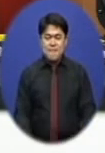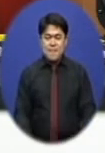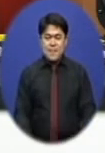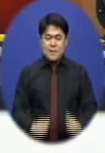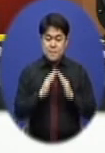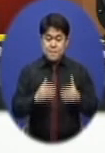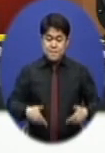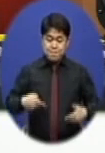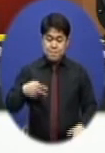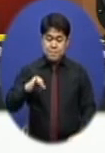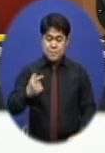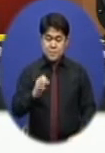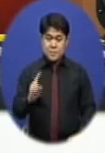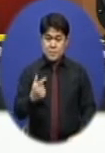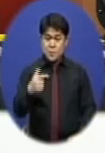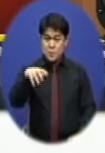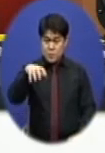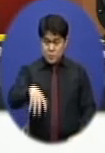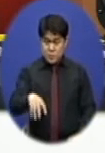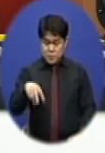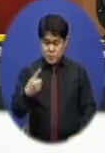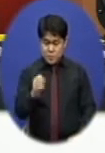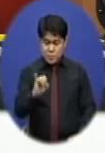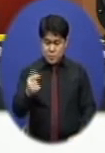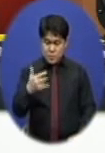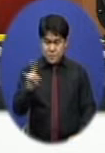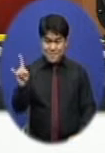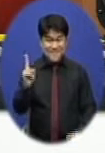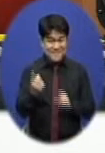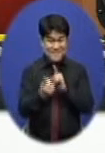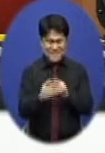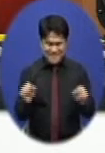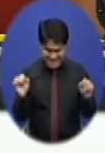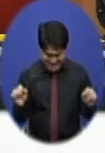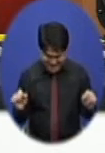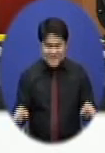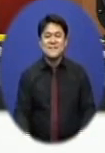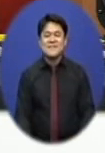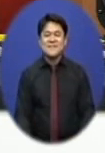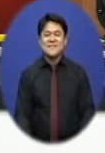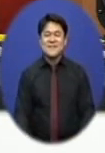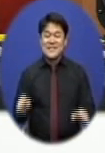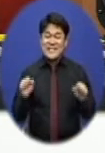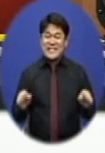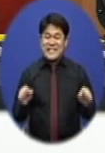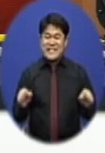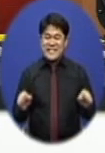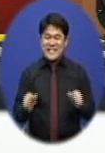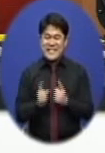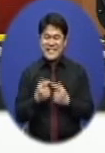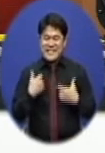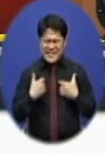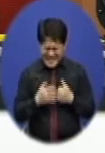그렇습니다. 전남 신안군 송인재 우리 아버님을 만나보겠습니다. 네. 안녕하세요. 어서 오세요. 네, 안녕하십니까. 많이